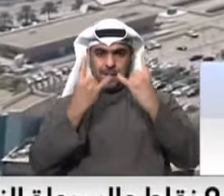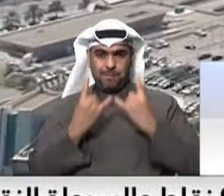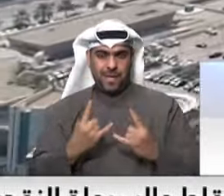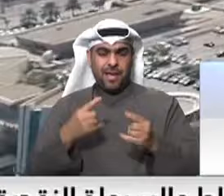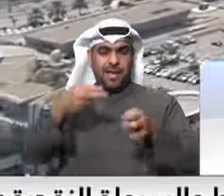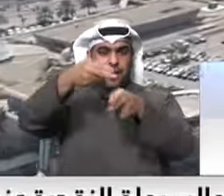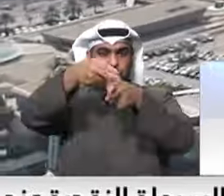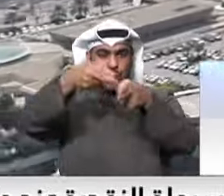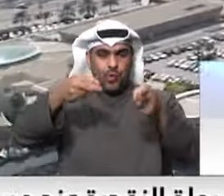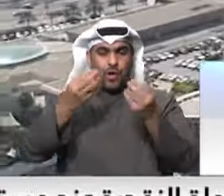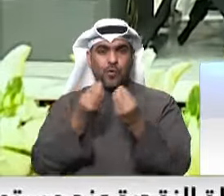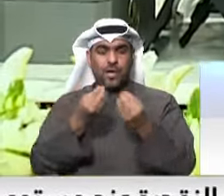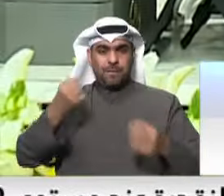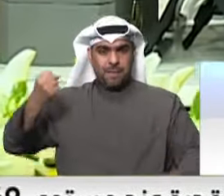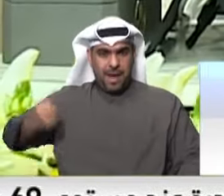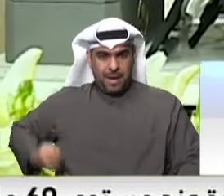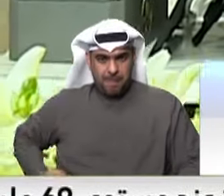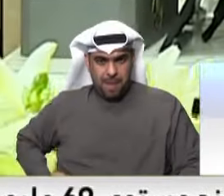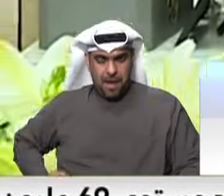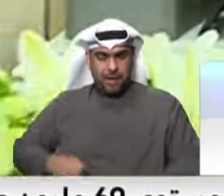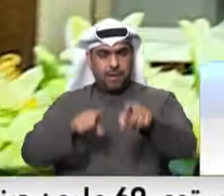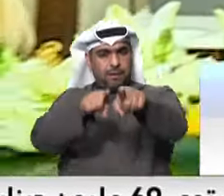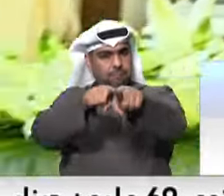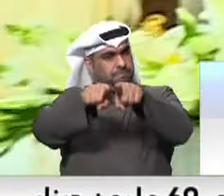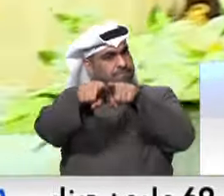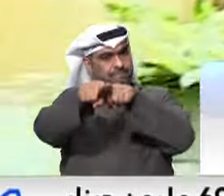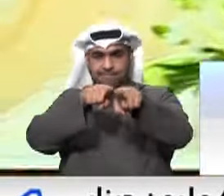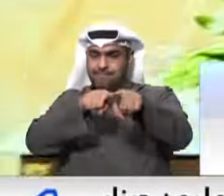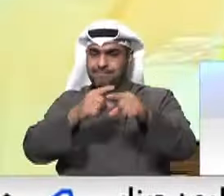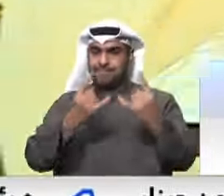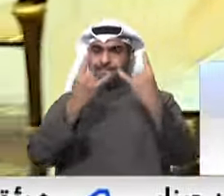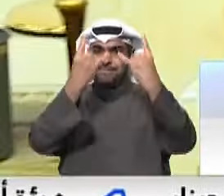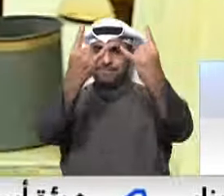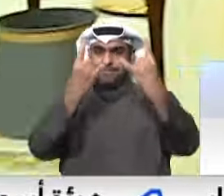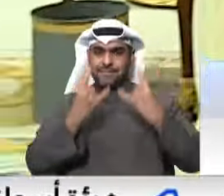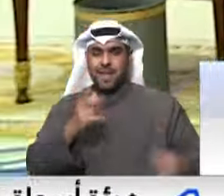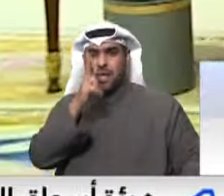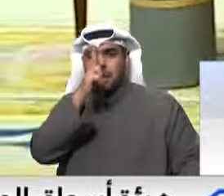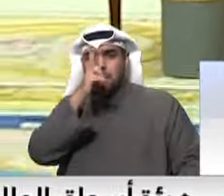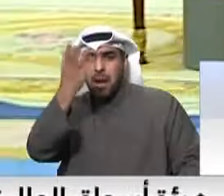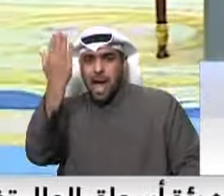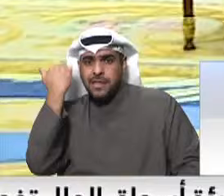الشقيقه بعلاقات اخويه تاريخيه وطيده ومتنامية